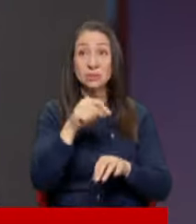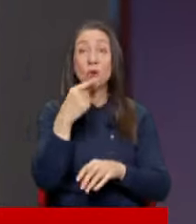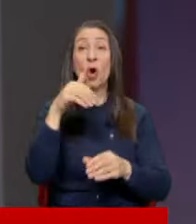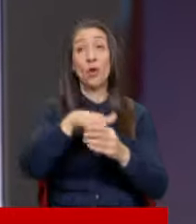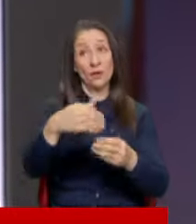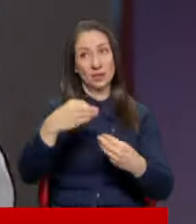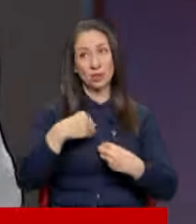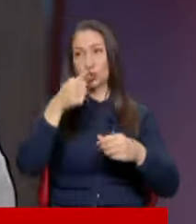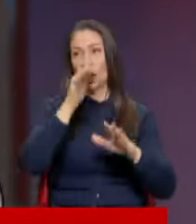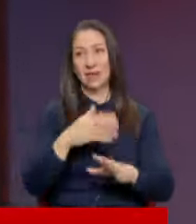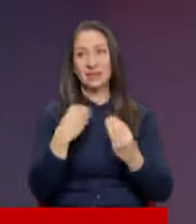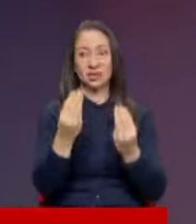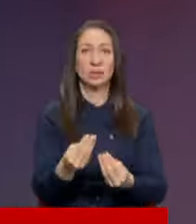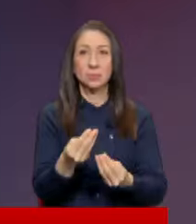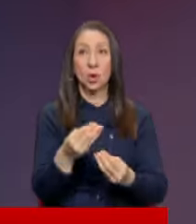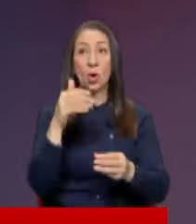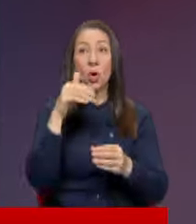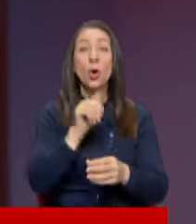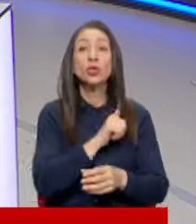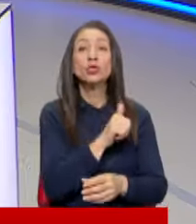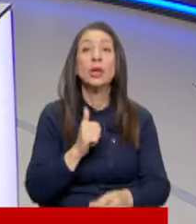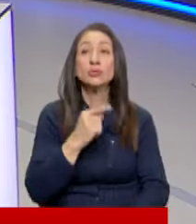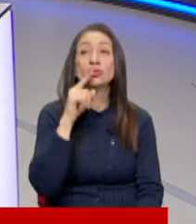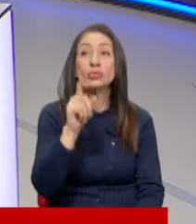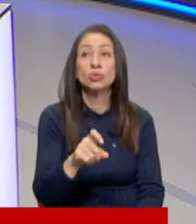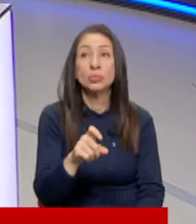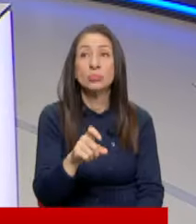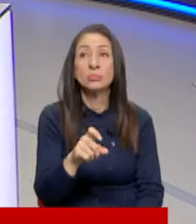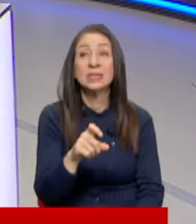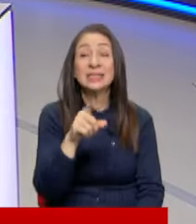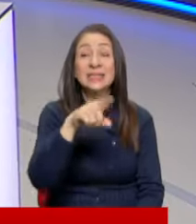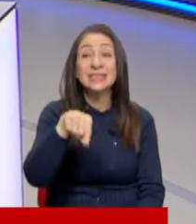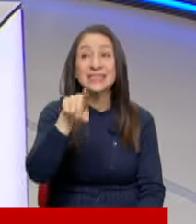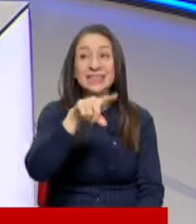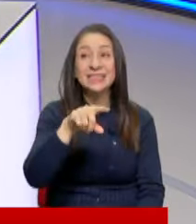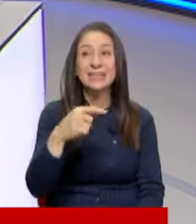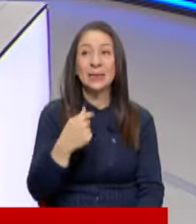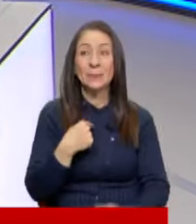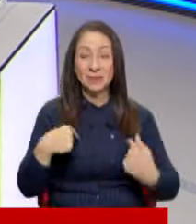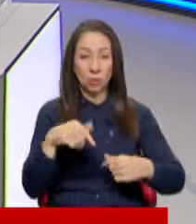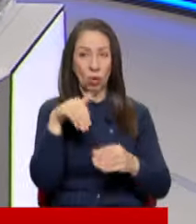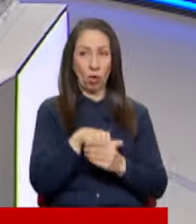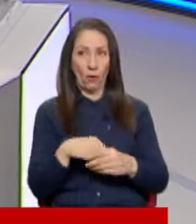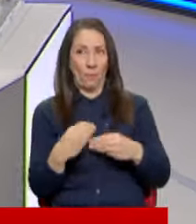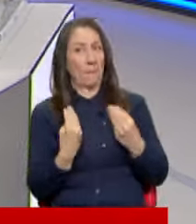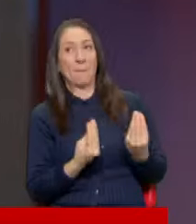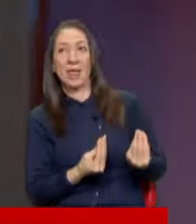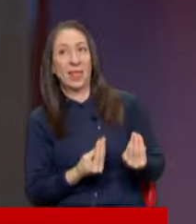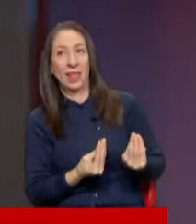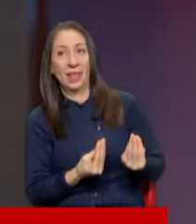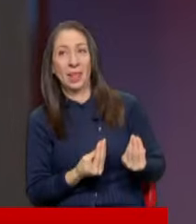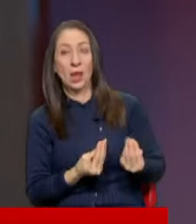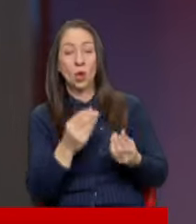oy verirseniz doğalgaz gelir Ordulular soruyorum siz biz oy verdik